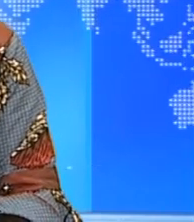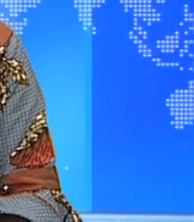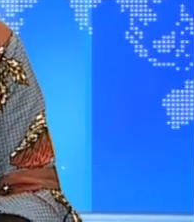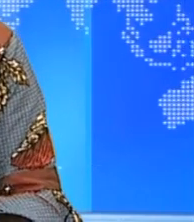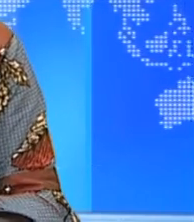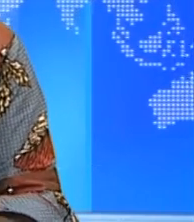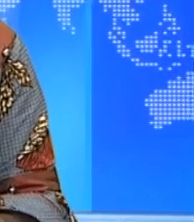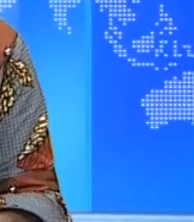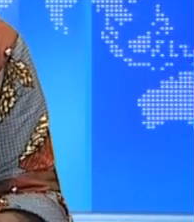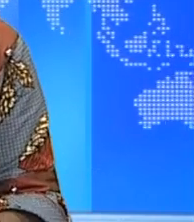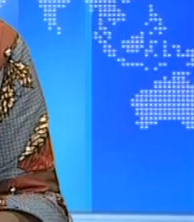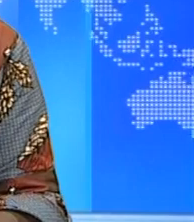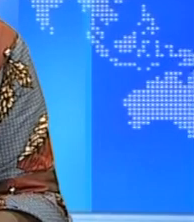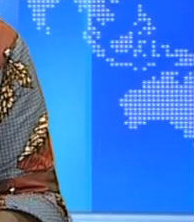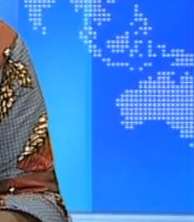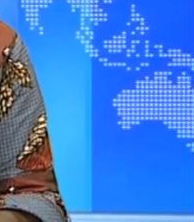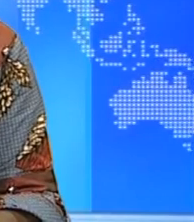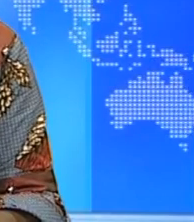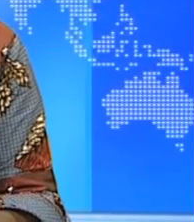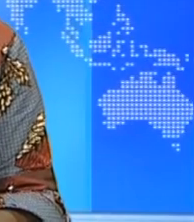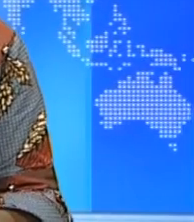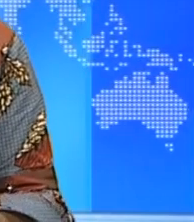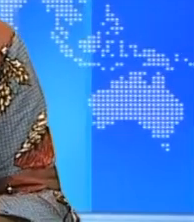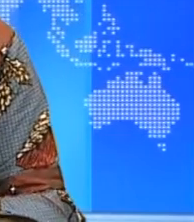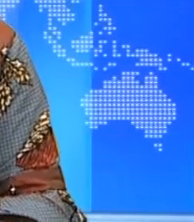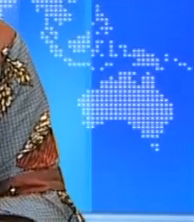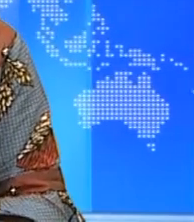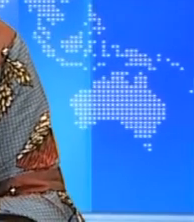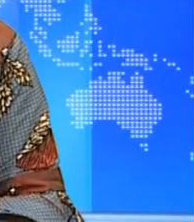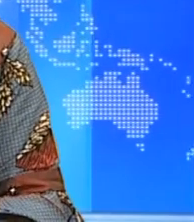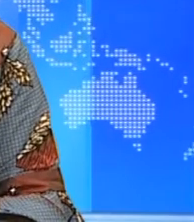www.rtnc.cd et sur Twitter rtnc.net. D'ici là, prenez soin